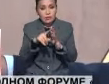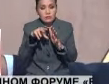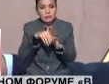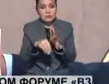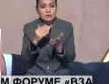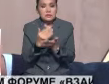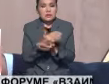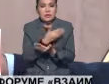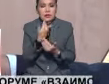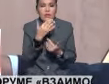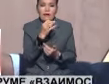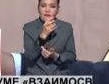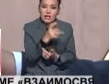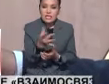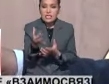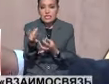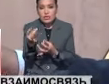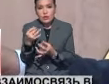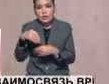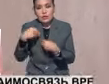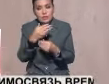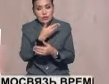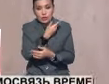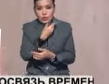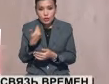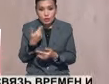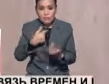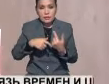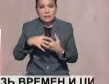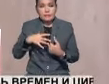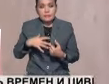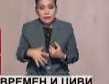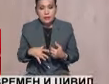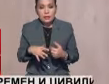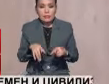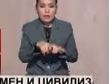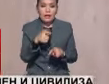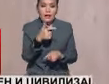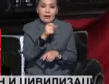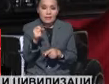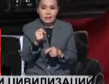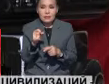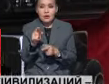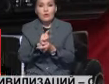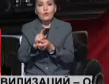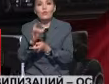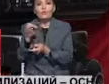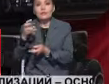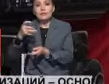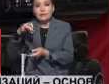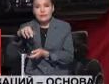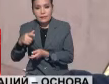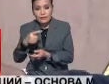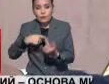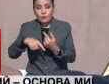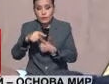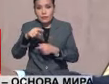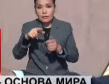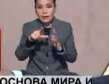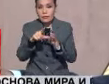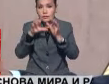понятия «товарный газ» и «сырой газ». То есть мы вынуждены попутный газ утилизировать. И вот это в нашем текущем